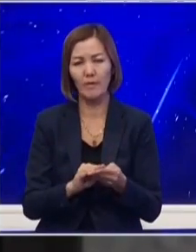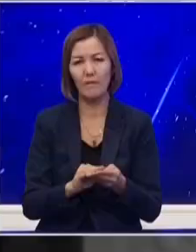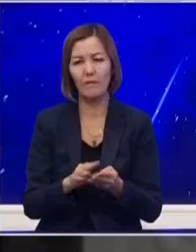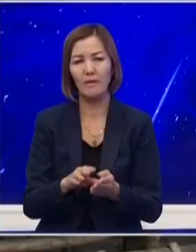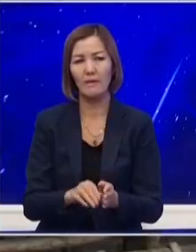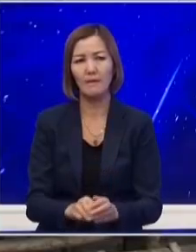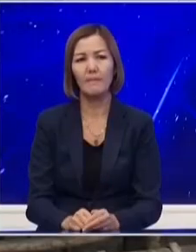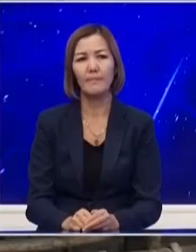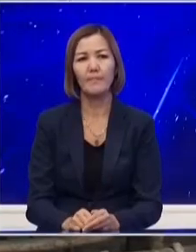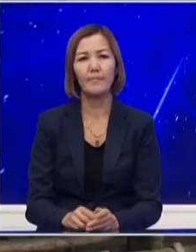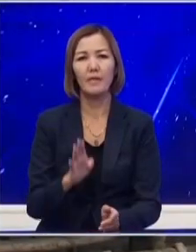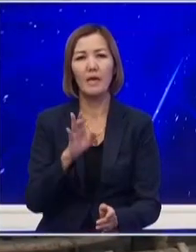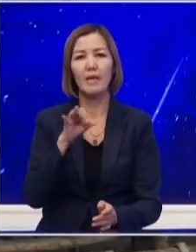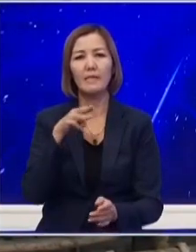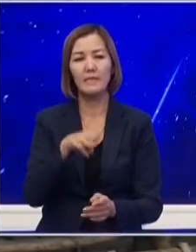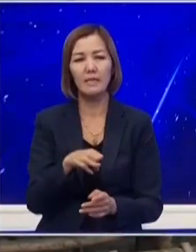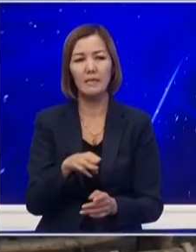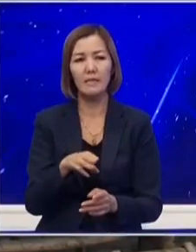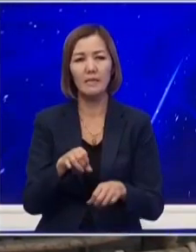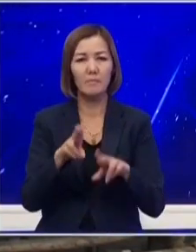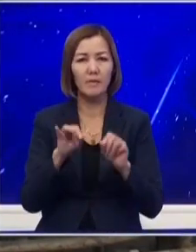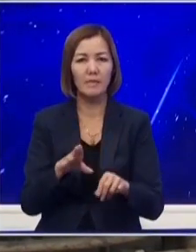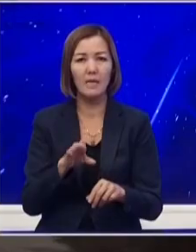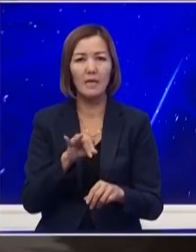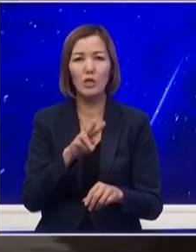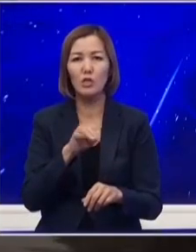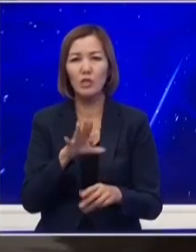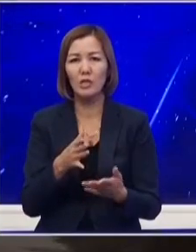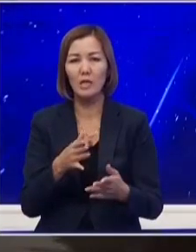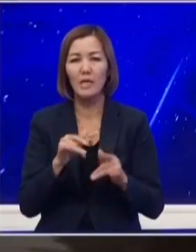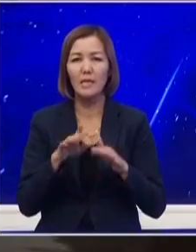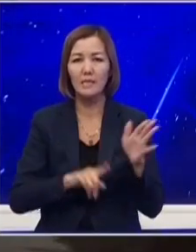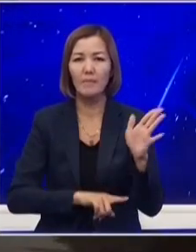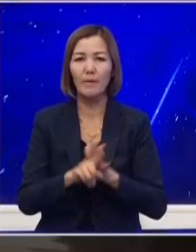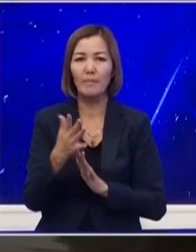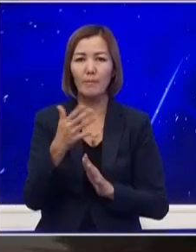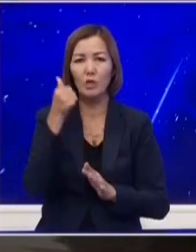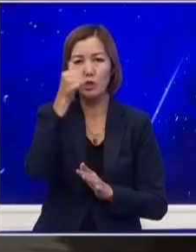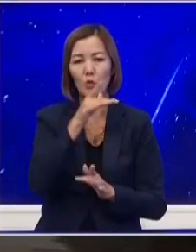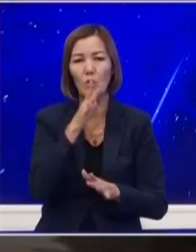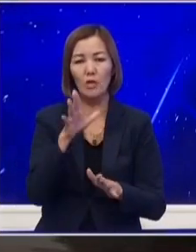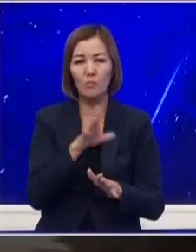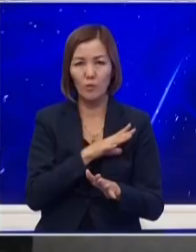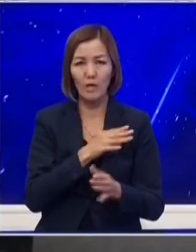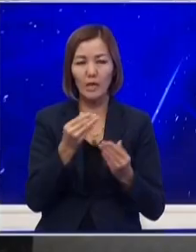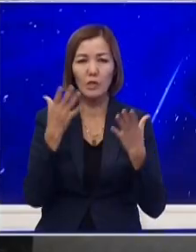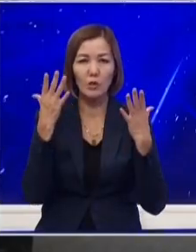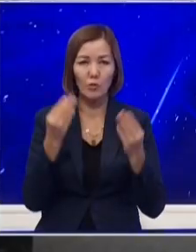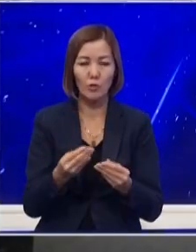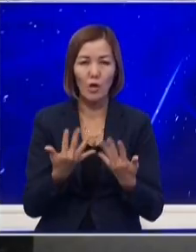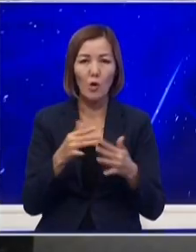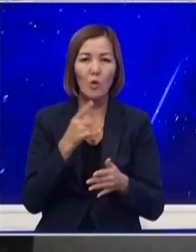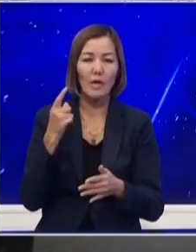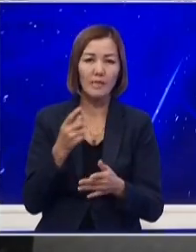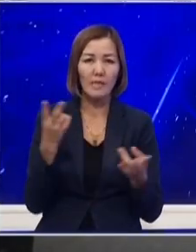осында. Әсет Тұрысбековтің мамандығы инженер. Жалпы бұл істі қолға алғанына 5 жылдан аса уақыт болыпты. Қазіргі таңда ауыл